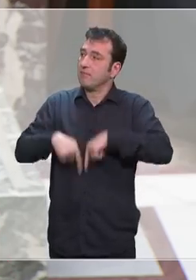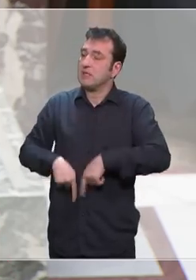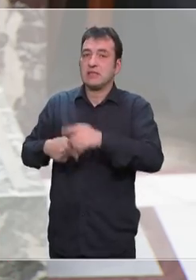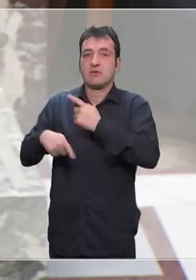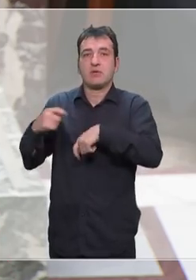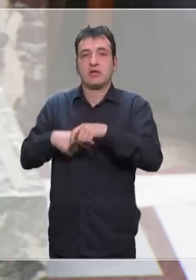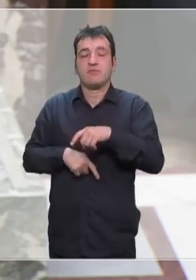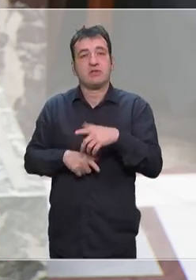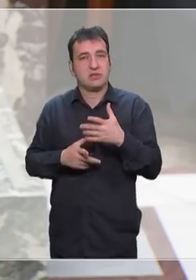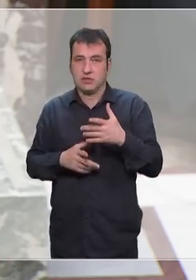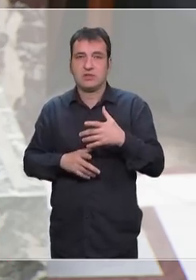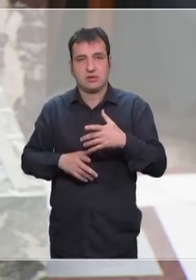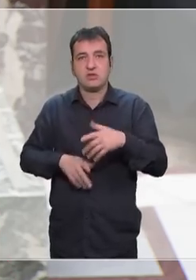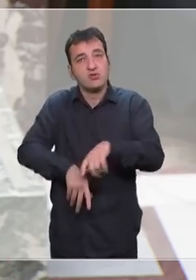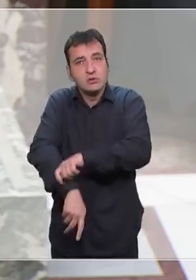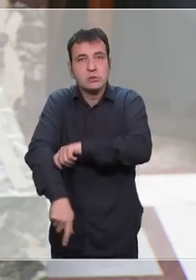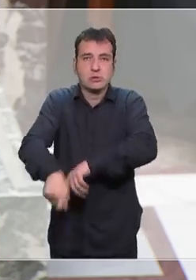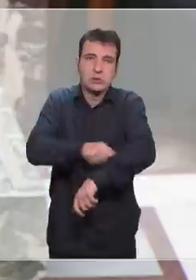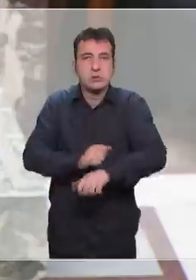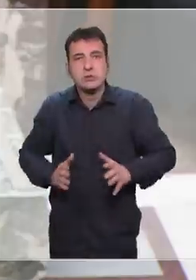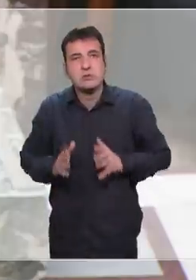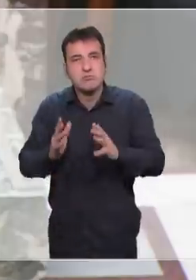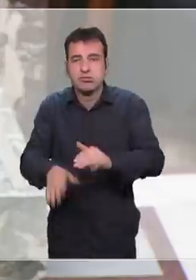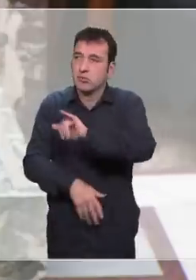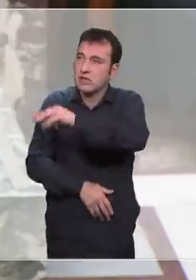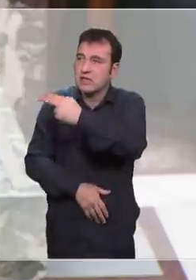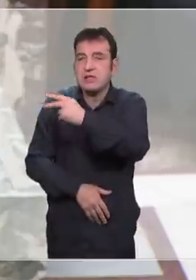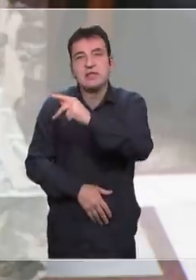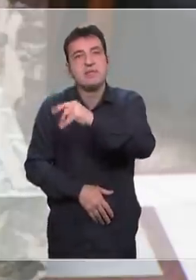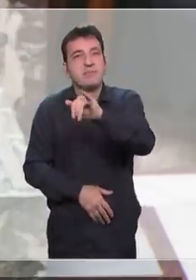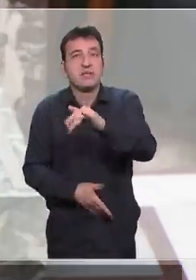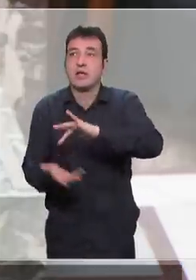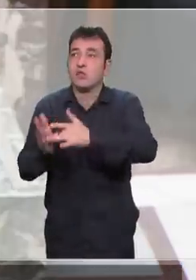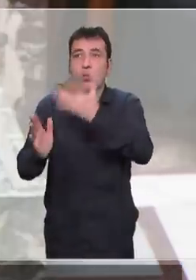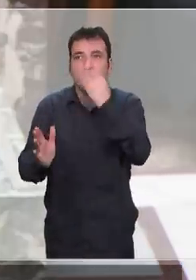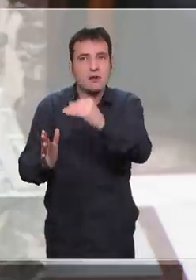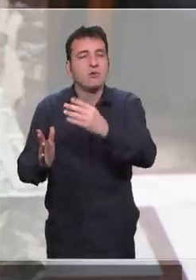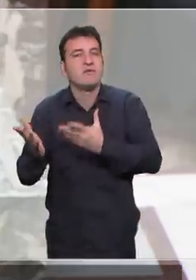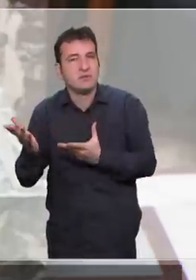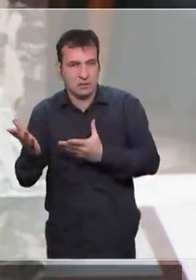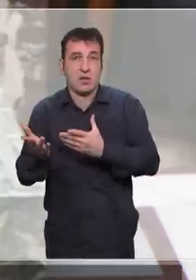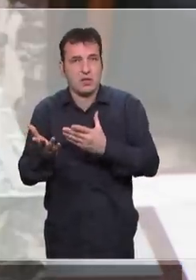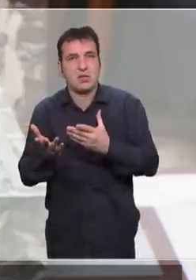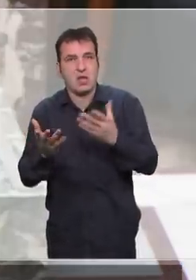mobilisés. L'INPI, tous les acteurs impliqués font un suivi quotidien des campagnes test à partir de cas fictifs. On redirige déjà